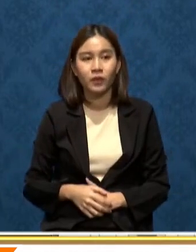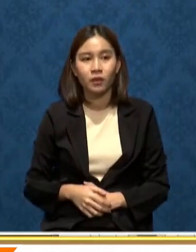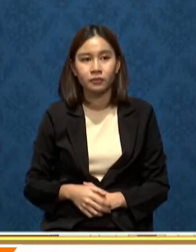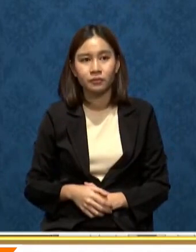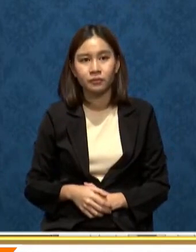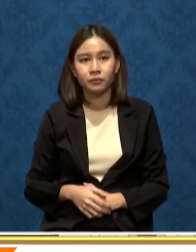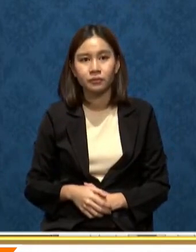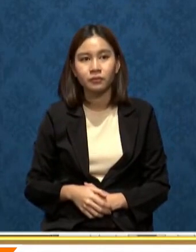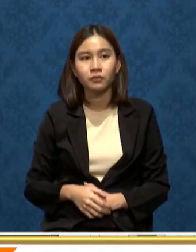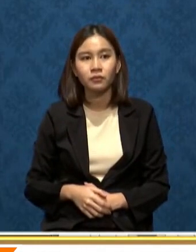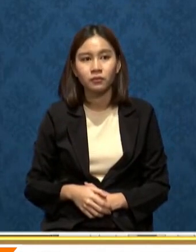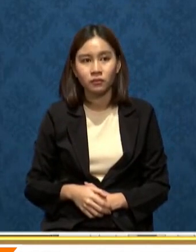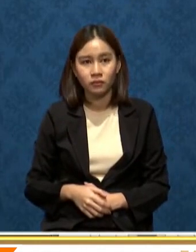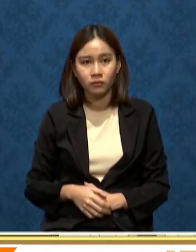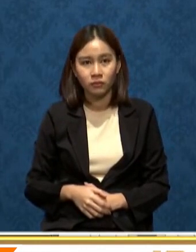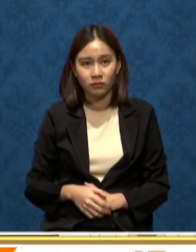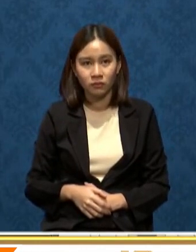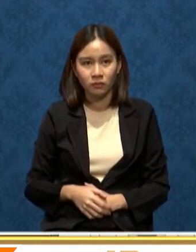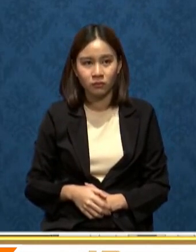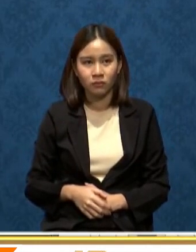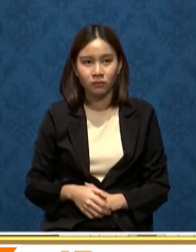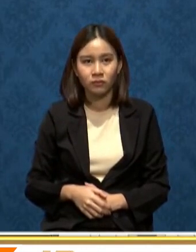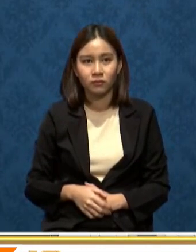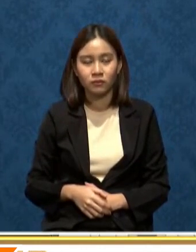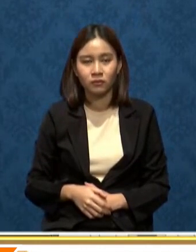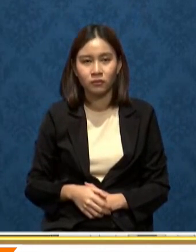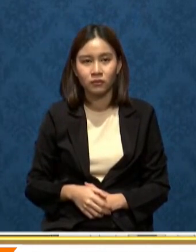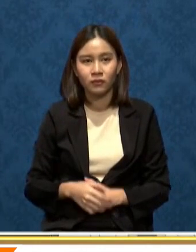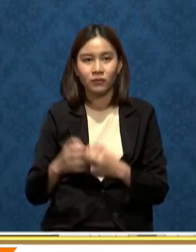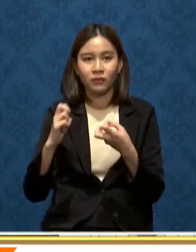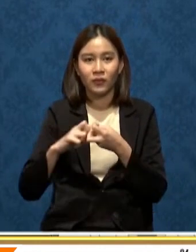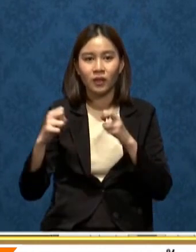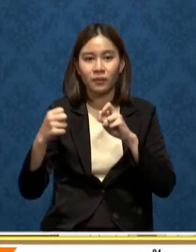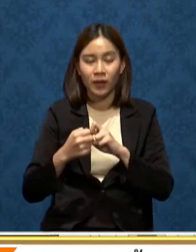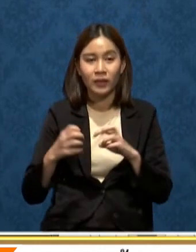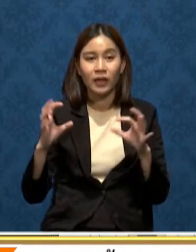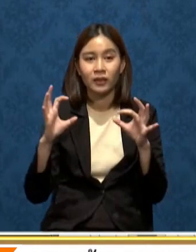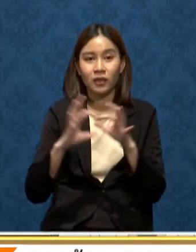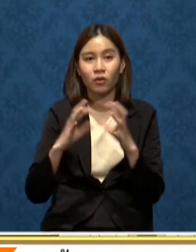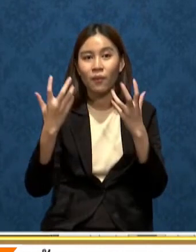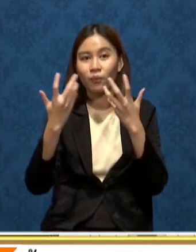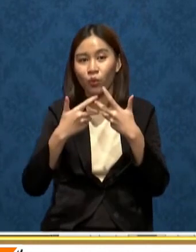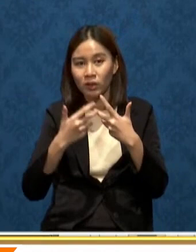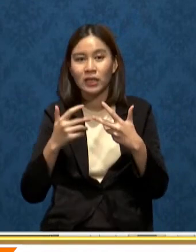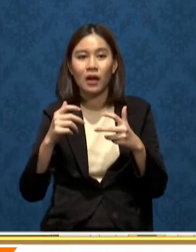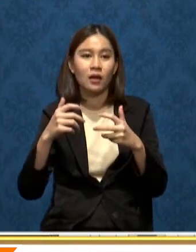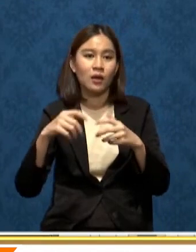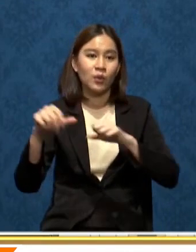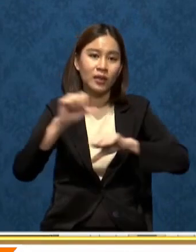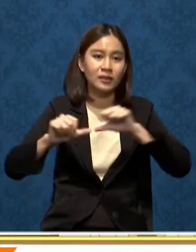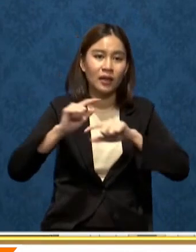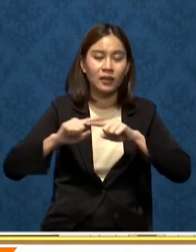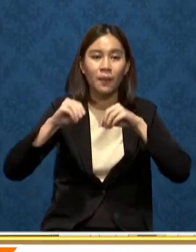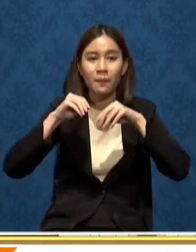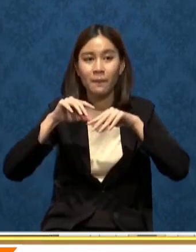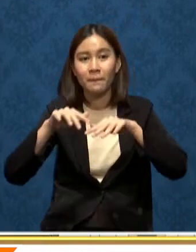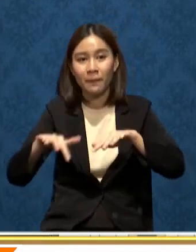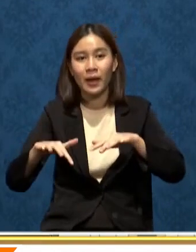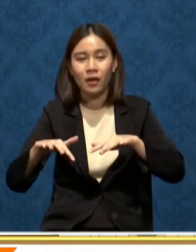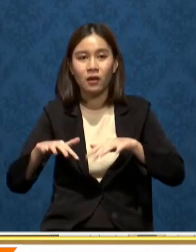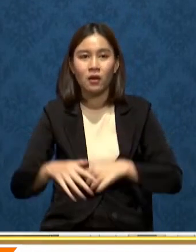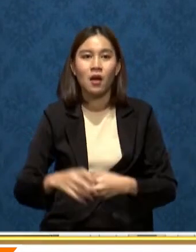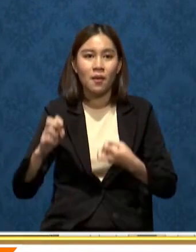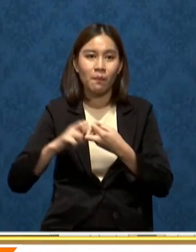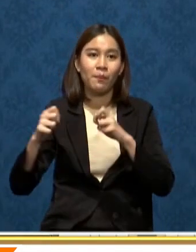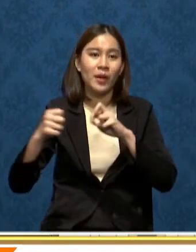ะไม่เพีงแต่มปัญหาเรื่องกราวศากรรมที่มัเกลือนกาดทั่วภากตวออกแต่ปญหาสด